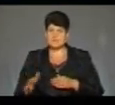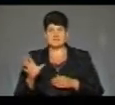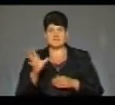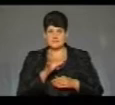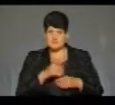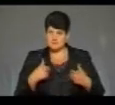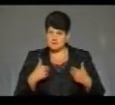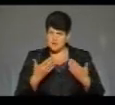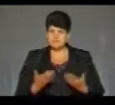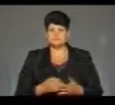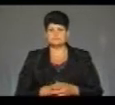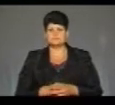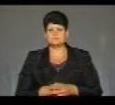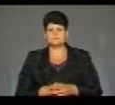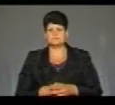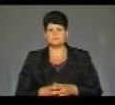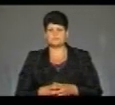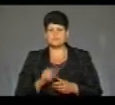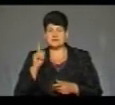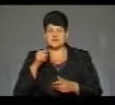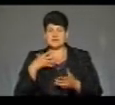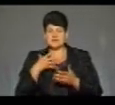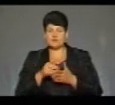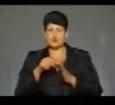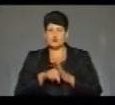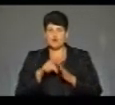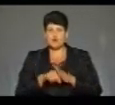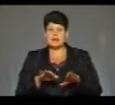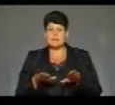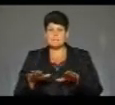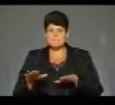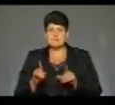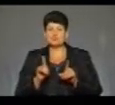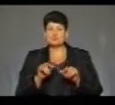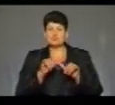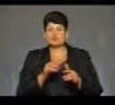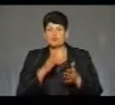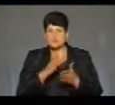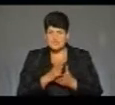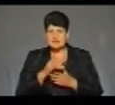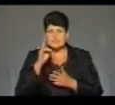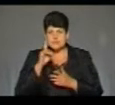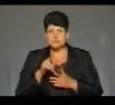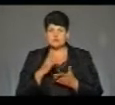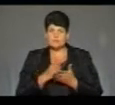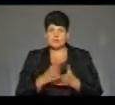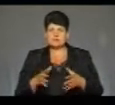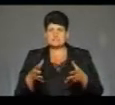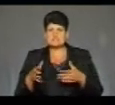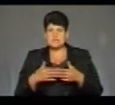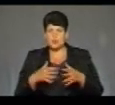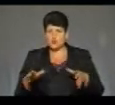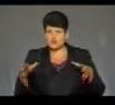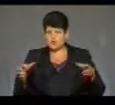поздоровкатися. От, ну, знає свою роль і місце, що тут в нього є, знає, що вони мають ловитися за ручки,